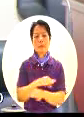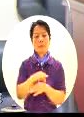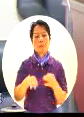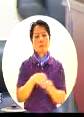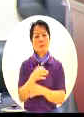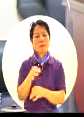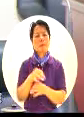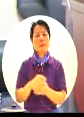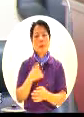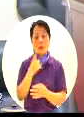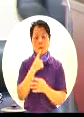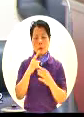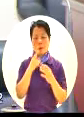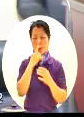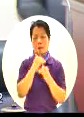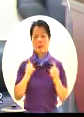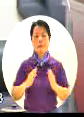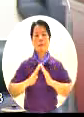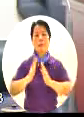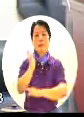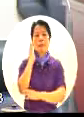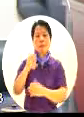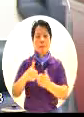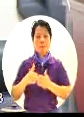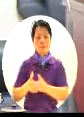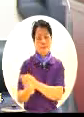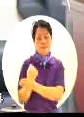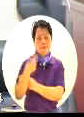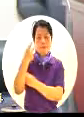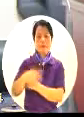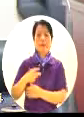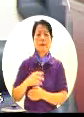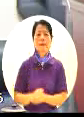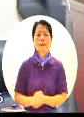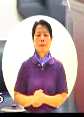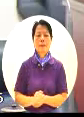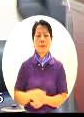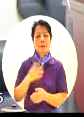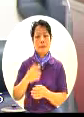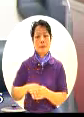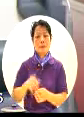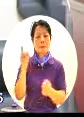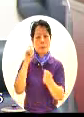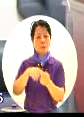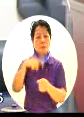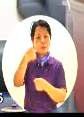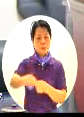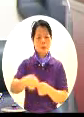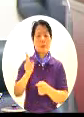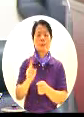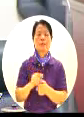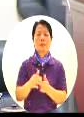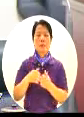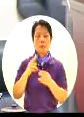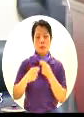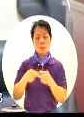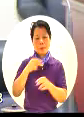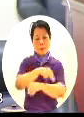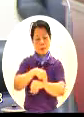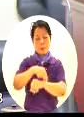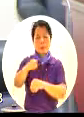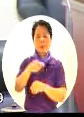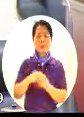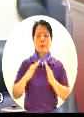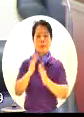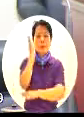希望讲我们市府团队要加把劲哈。那下一步该怎么走哈？我相信依市府团队的智慧